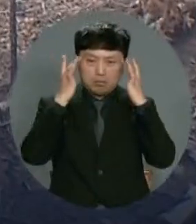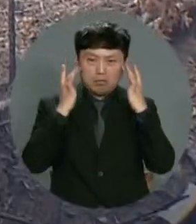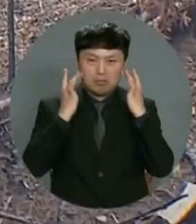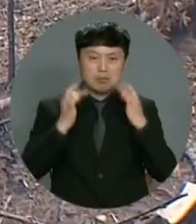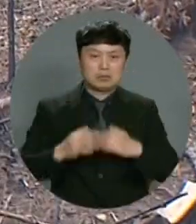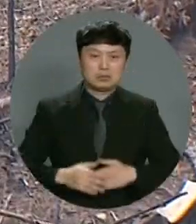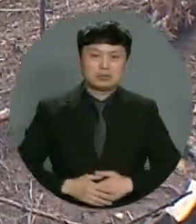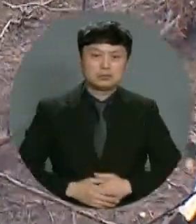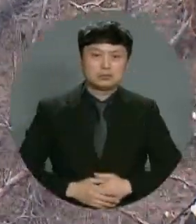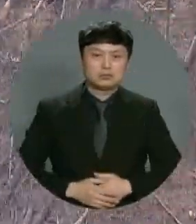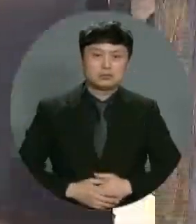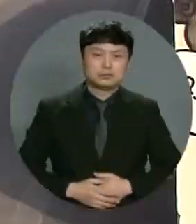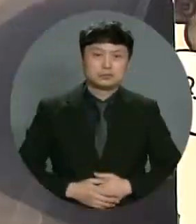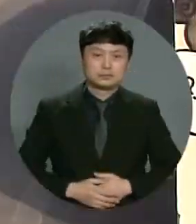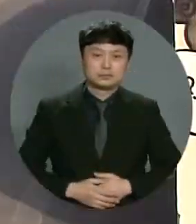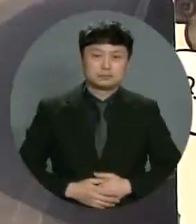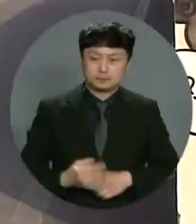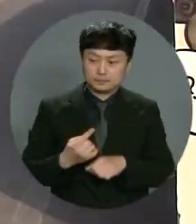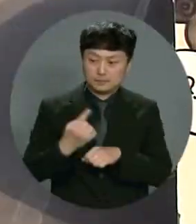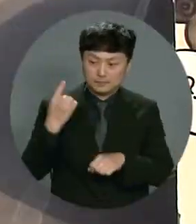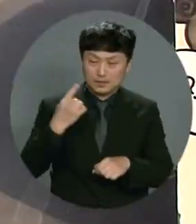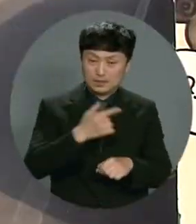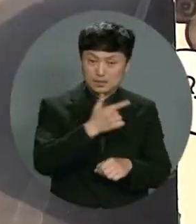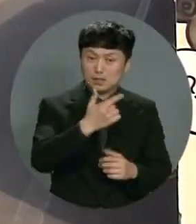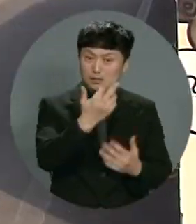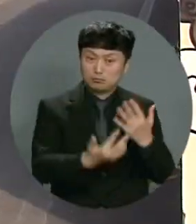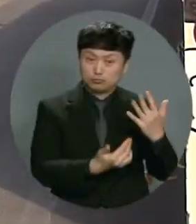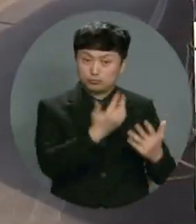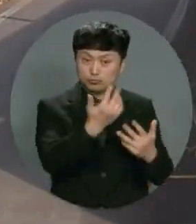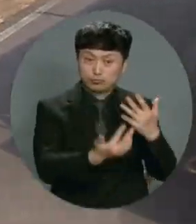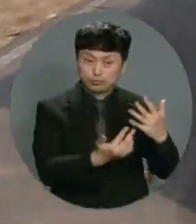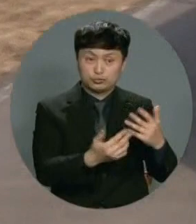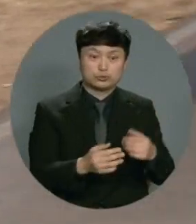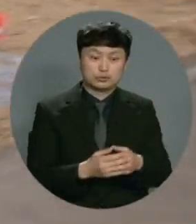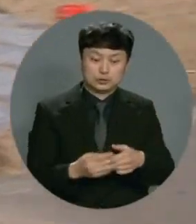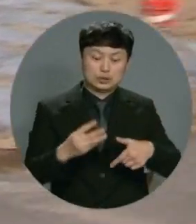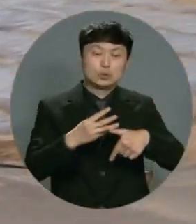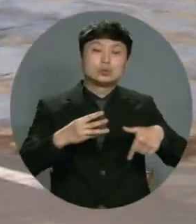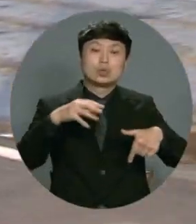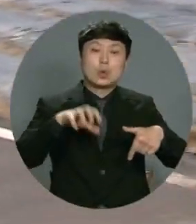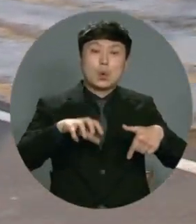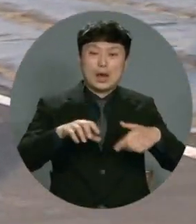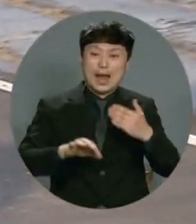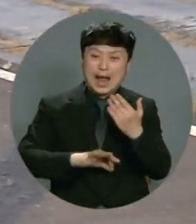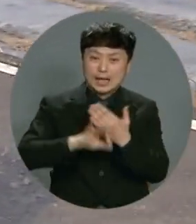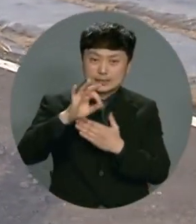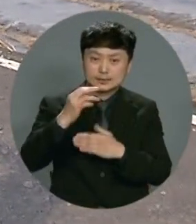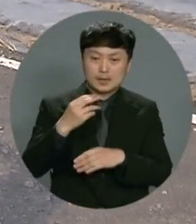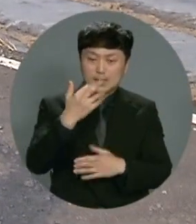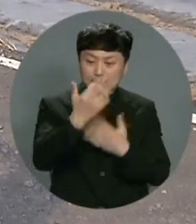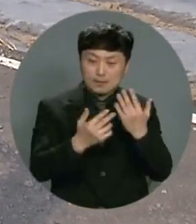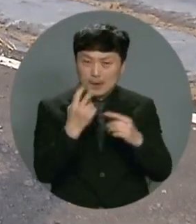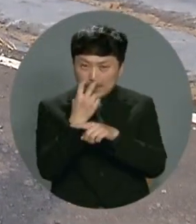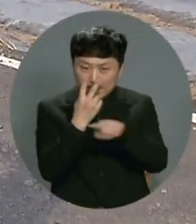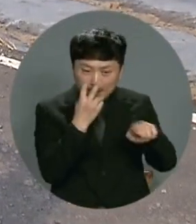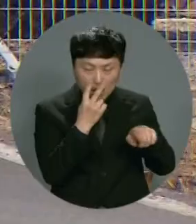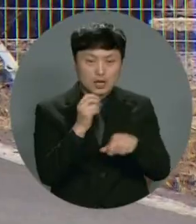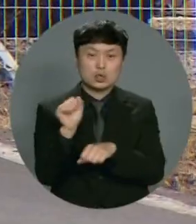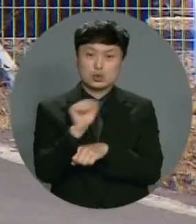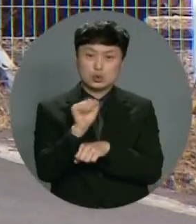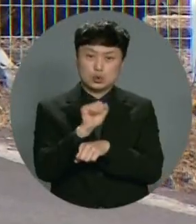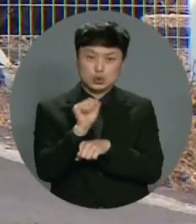싶어가지고. 지난해 큰 산불을 겪었던 군위군의 한 마을입니다. 아침부터 산불 감시원이 차를 몰고